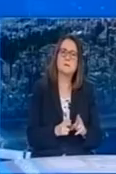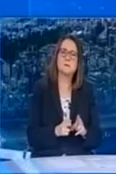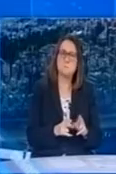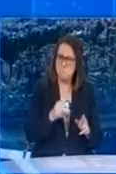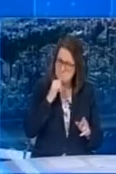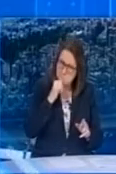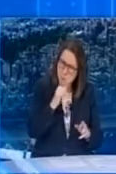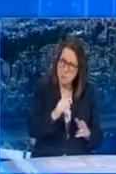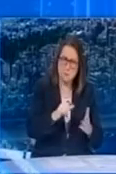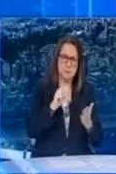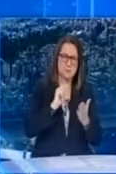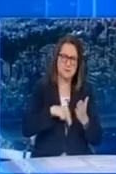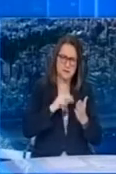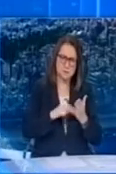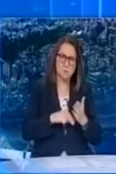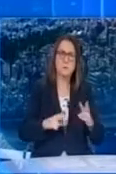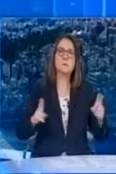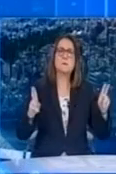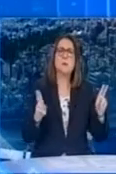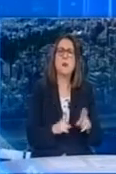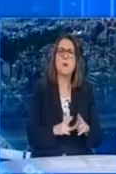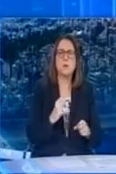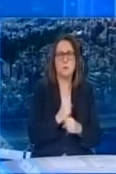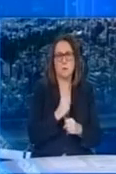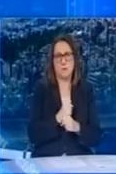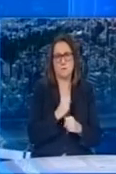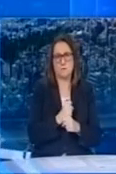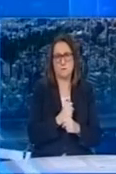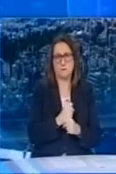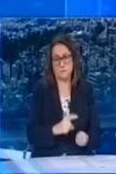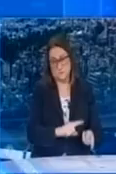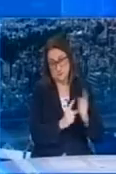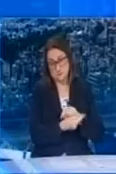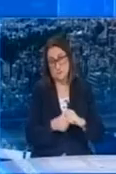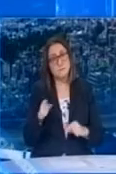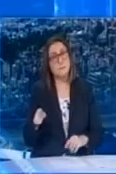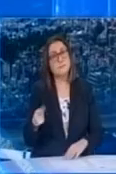και συμβασιούχους στο Εθνικό Σύστημα Υγείας από ό,τι είχαμε πριν.